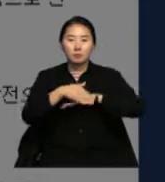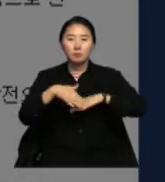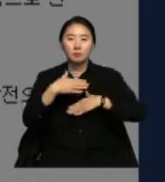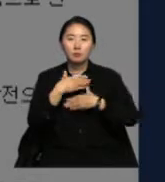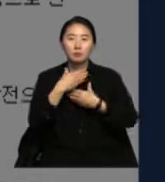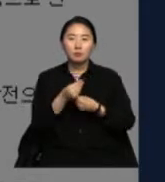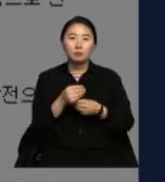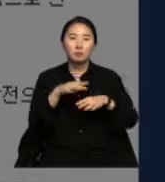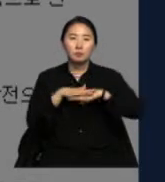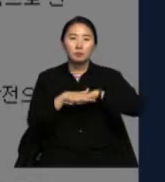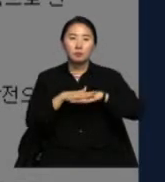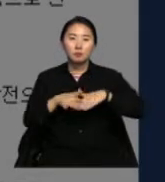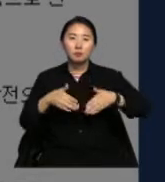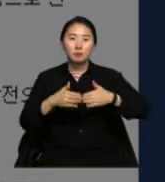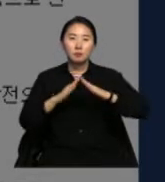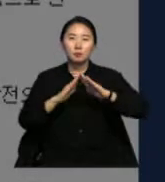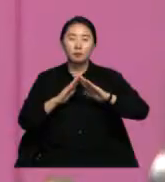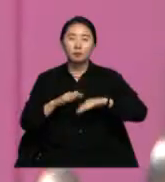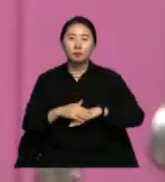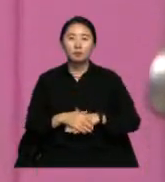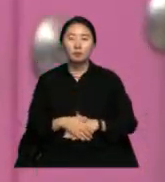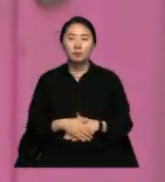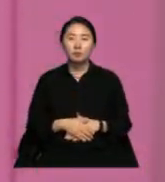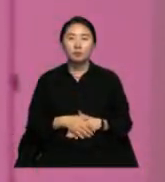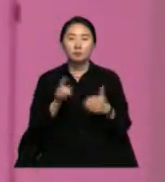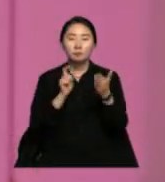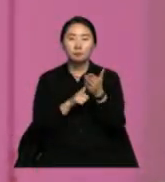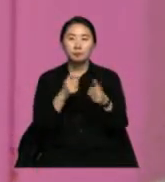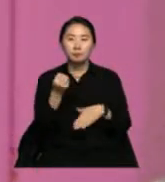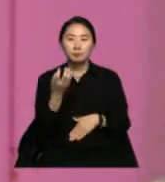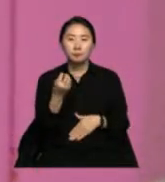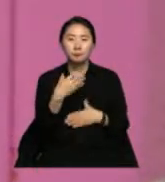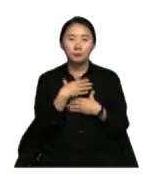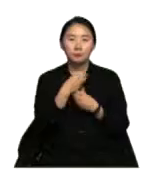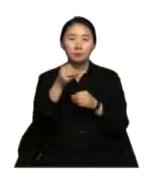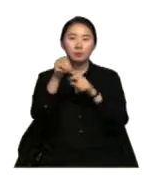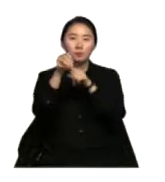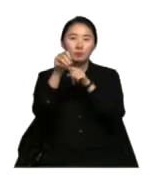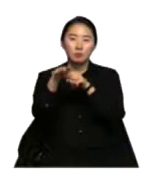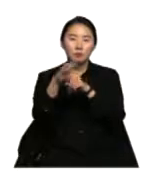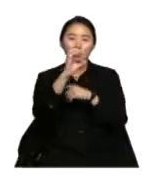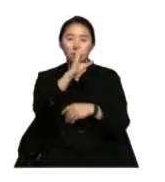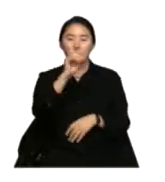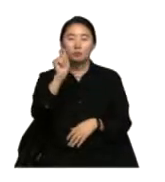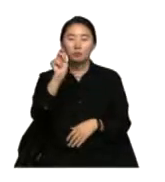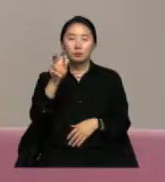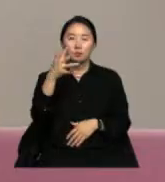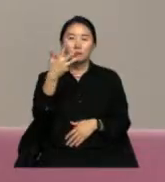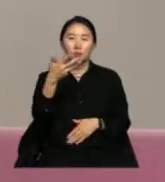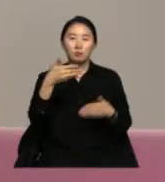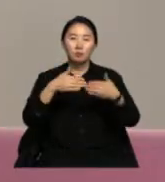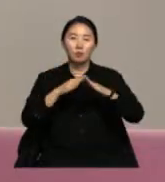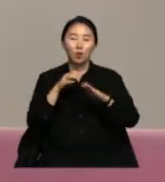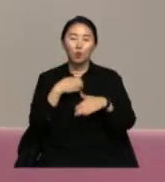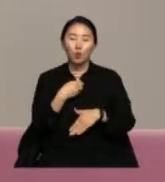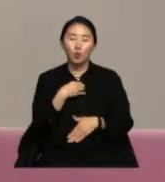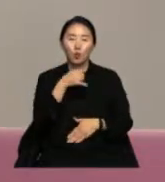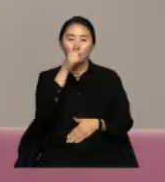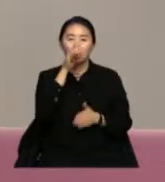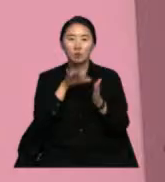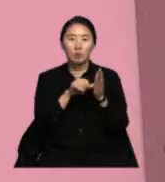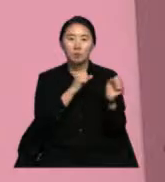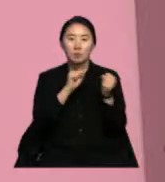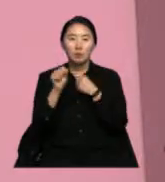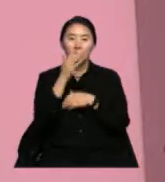안전 인프라를 구축한다는 내용이 골자입니다. 비상벨과 안심 등이 부착된 CCTV 8대, 위험에 처했을 때 대피할